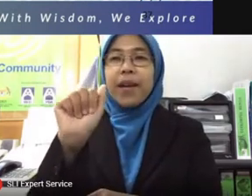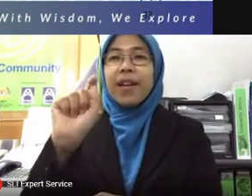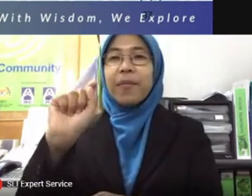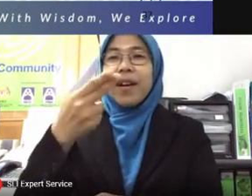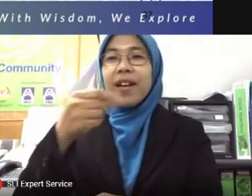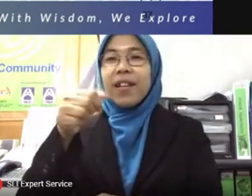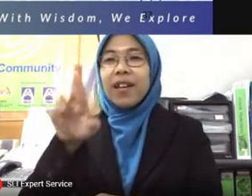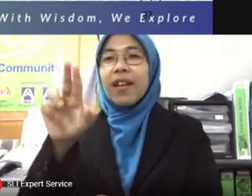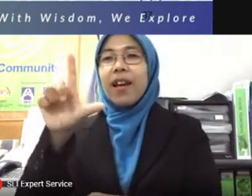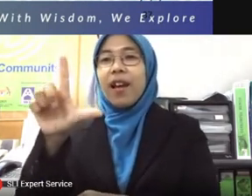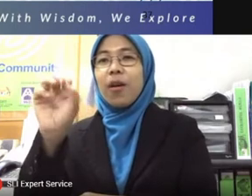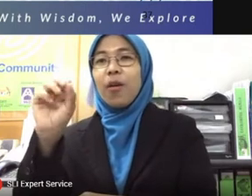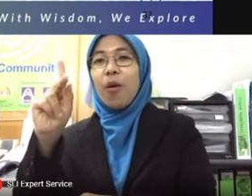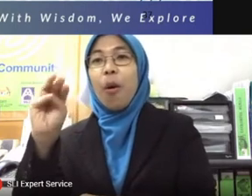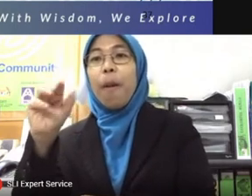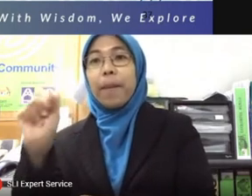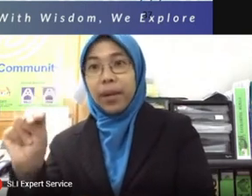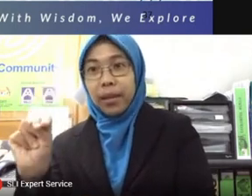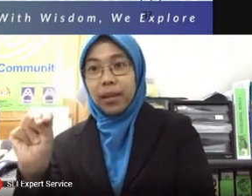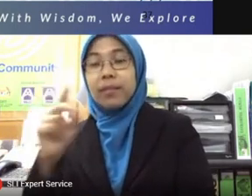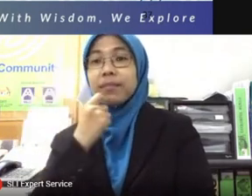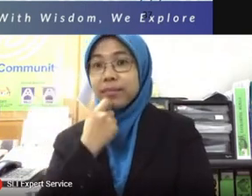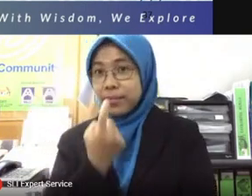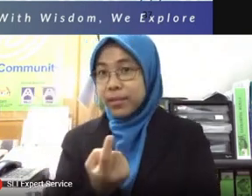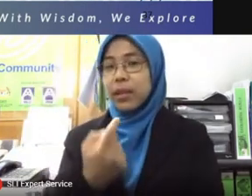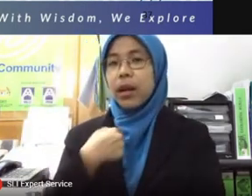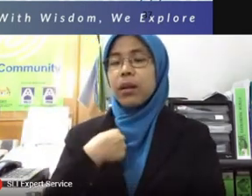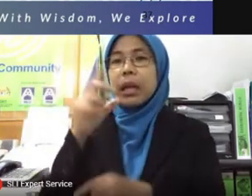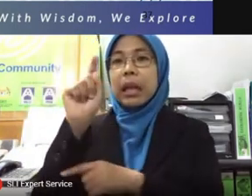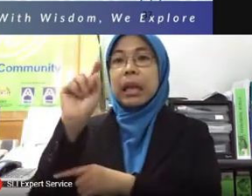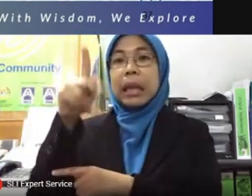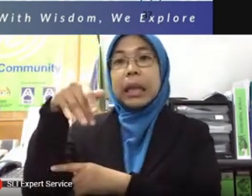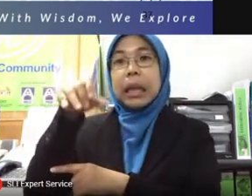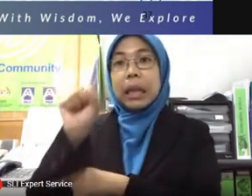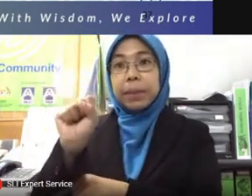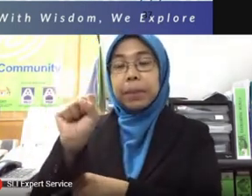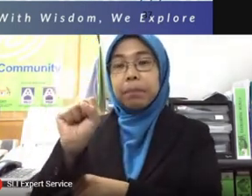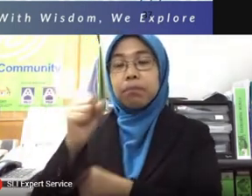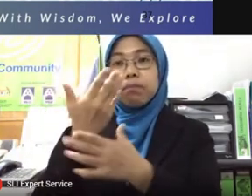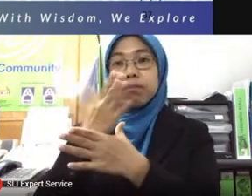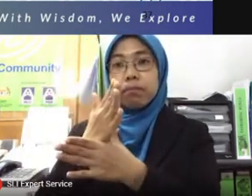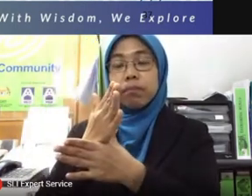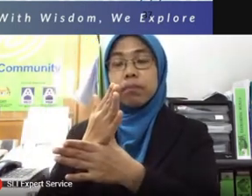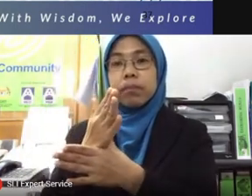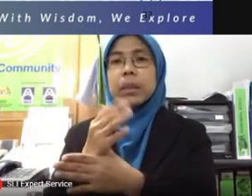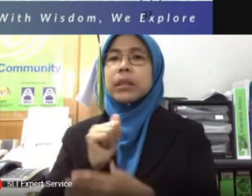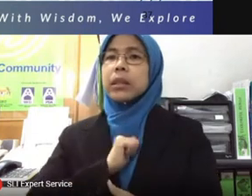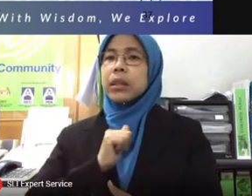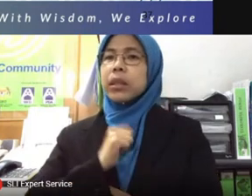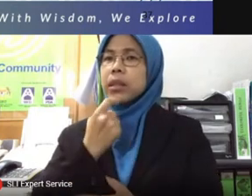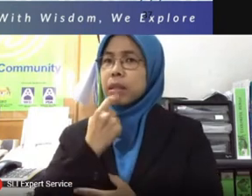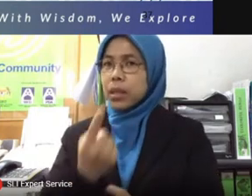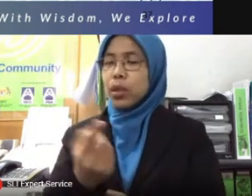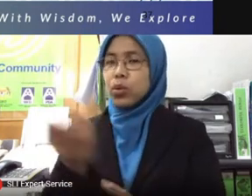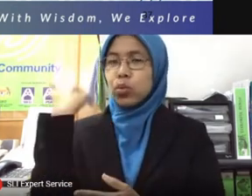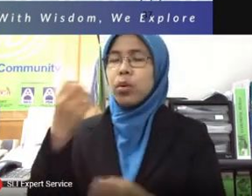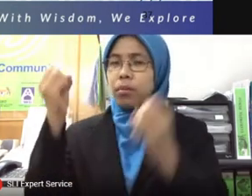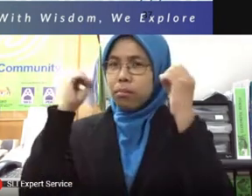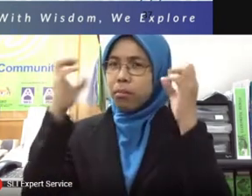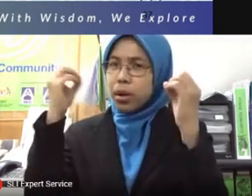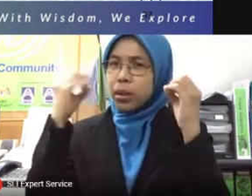di Malaysia. Dan tips yang beliau kongsikan, arwah kongsikan adalah arwah sendiri mengatakan bahawa walaupun dia dah